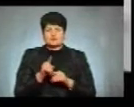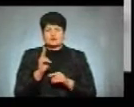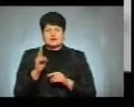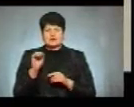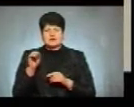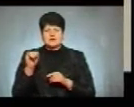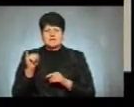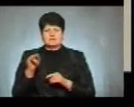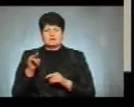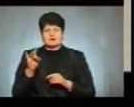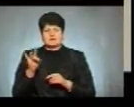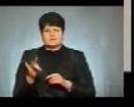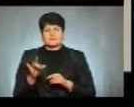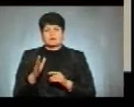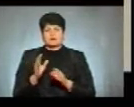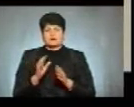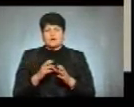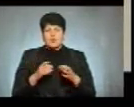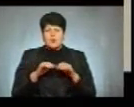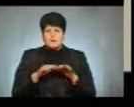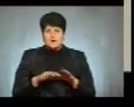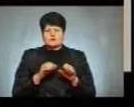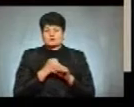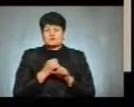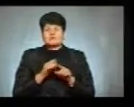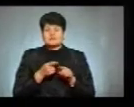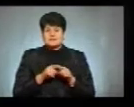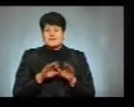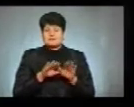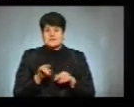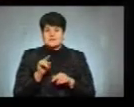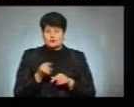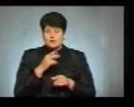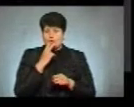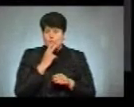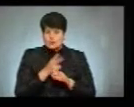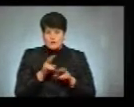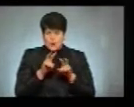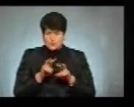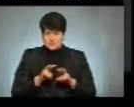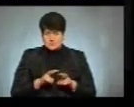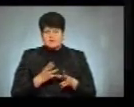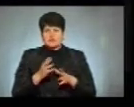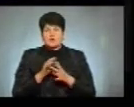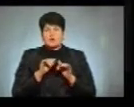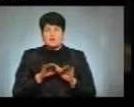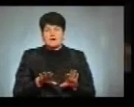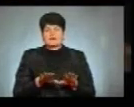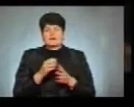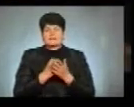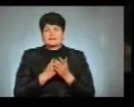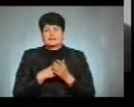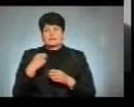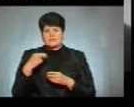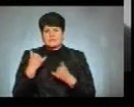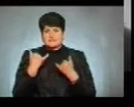кіпрську компанію Green Family. Зробив це після того, як журналісти схем показали розслідування про офшорну компанію кандидата в президенти, яка